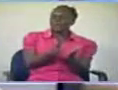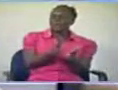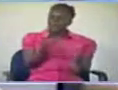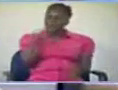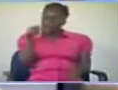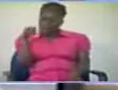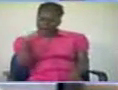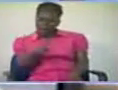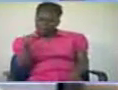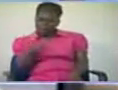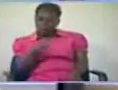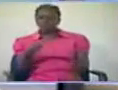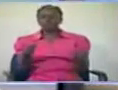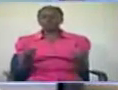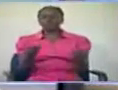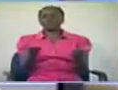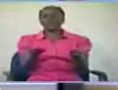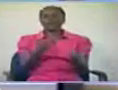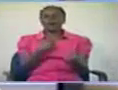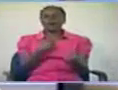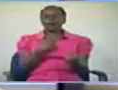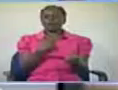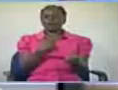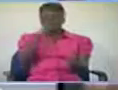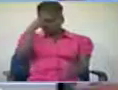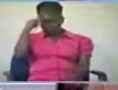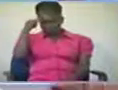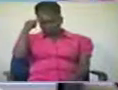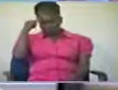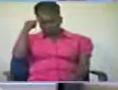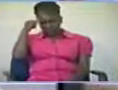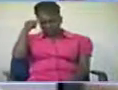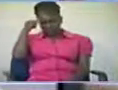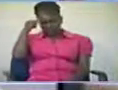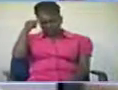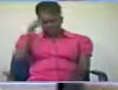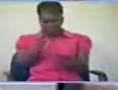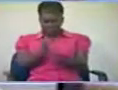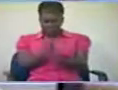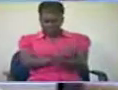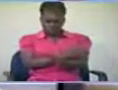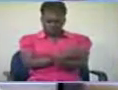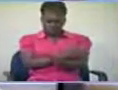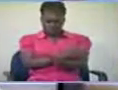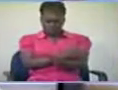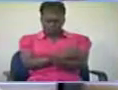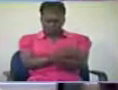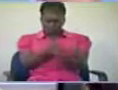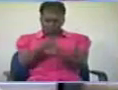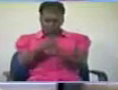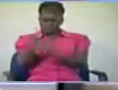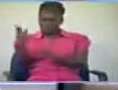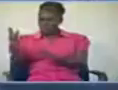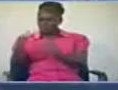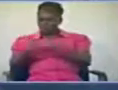Hapa suluhu ipo. Mm-hmm. Kwani kaka Frank, kabla utoke darasa la tatu kuenda la